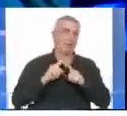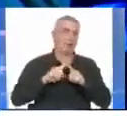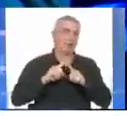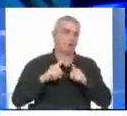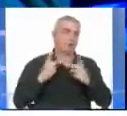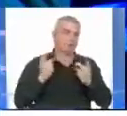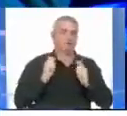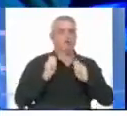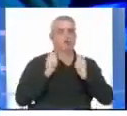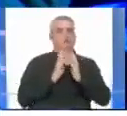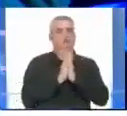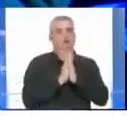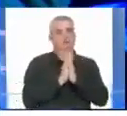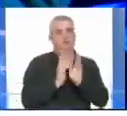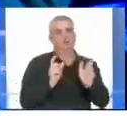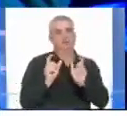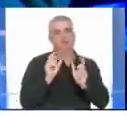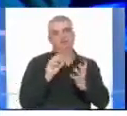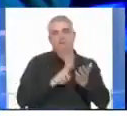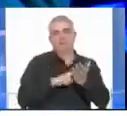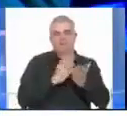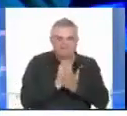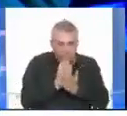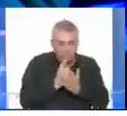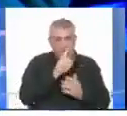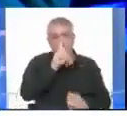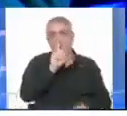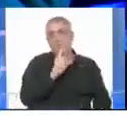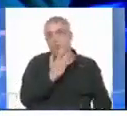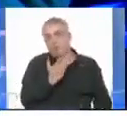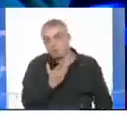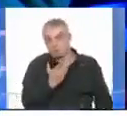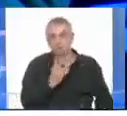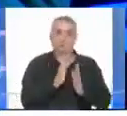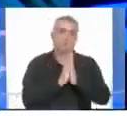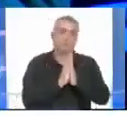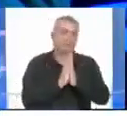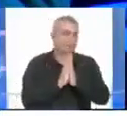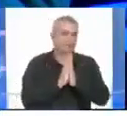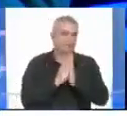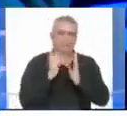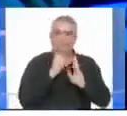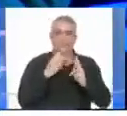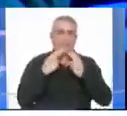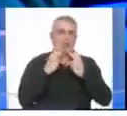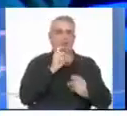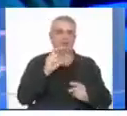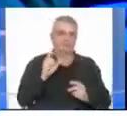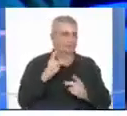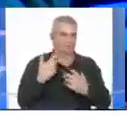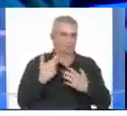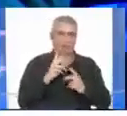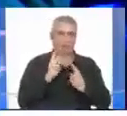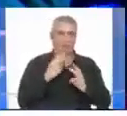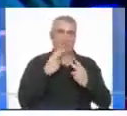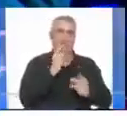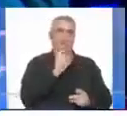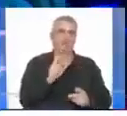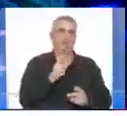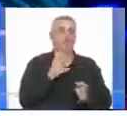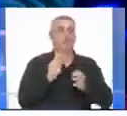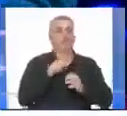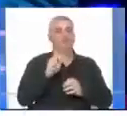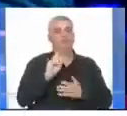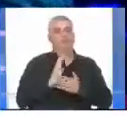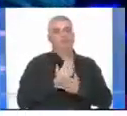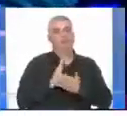חודשים, תוגשנה בקשות להגנה מן הצדק, ויכול להיות בקשה שאין להשיב לאשמה, טענה שאין להשיב לאשמה, השופטים